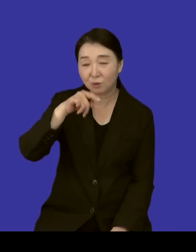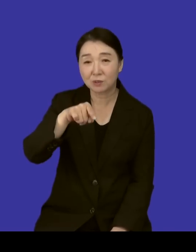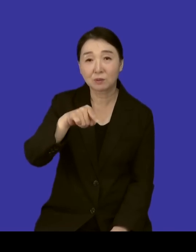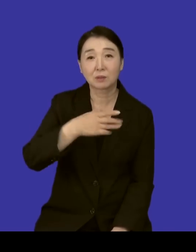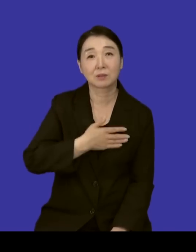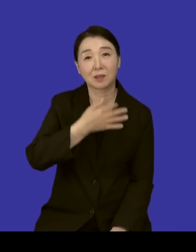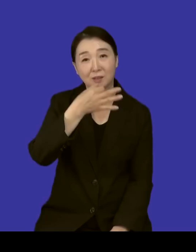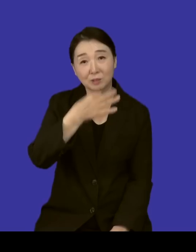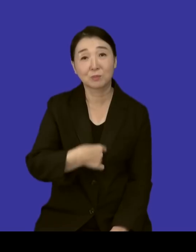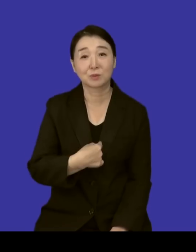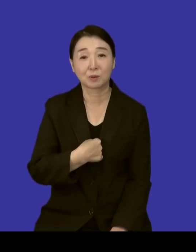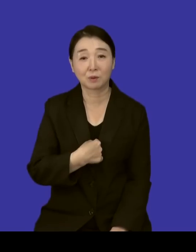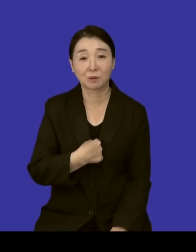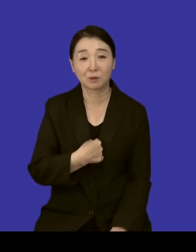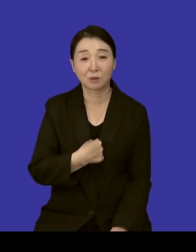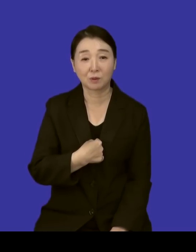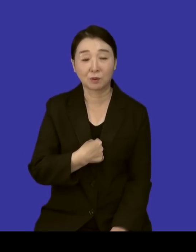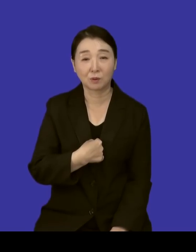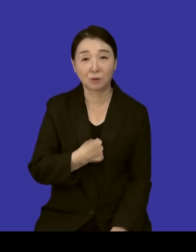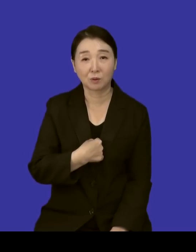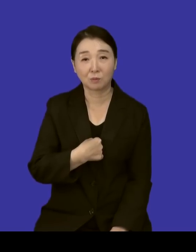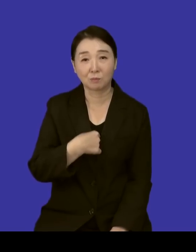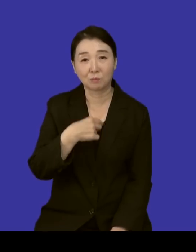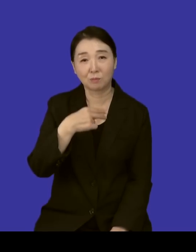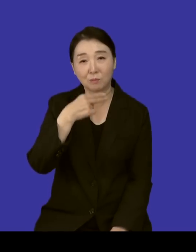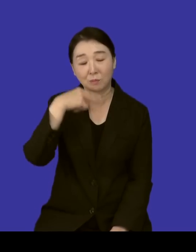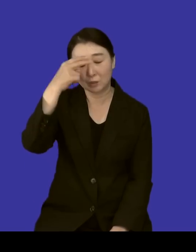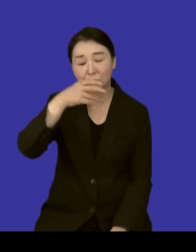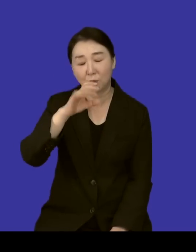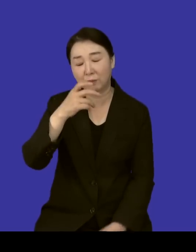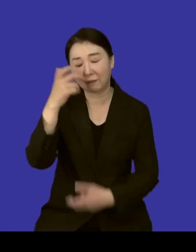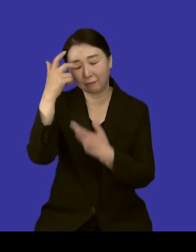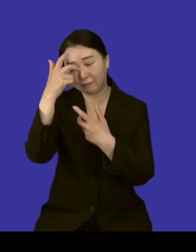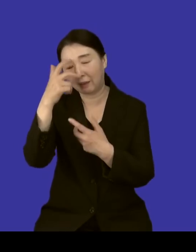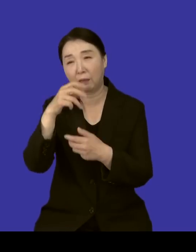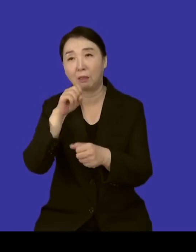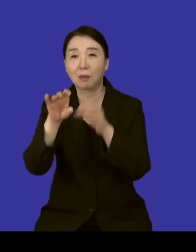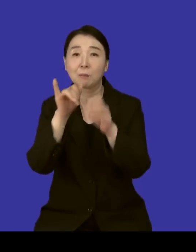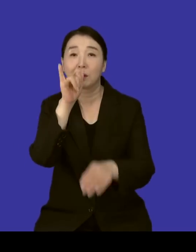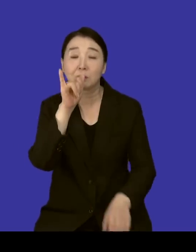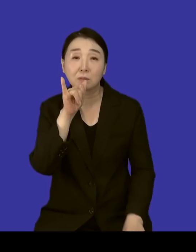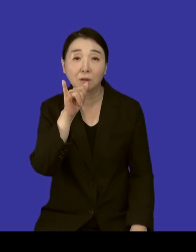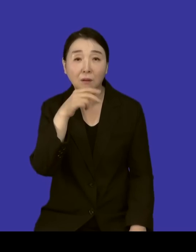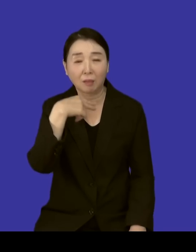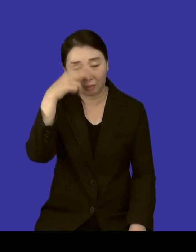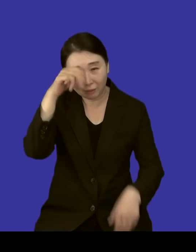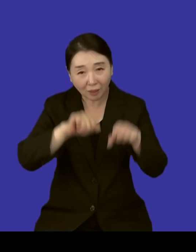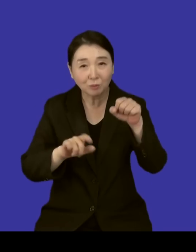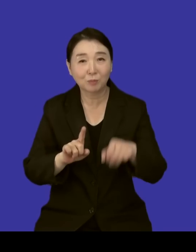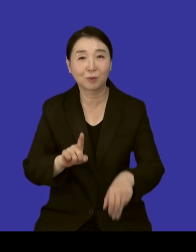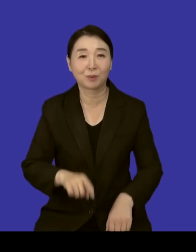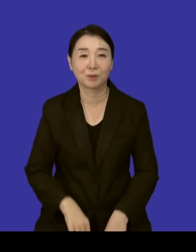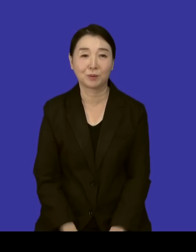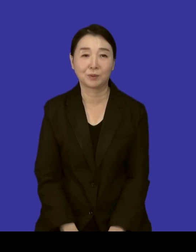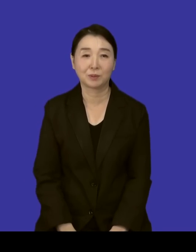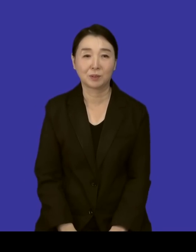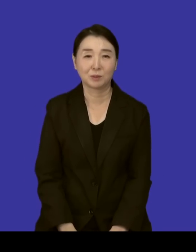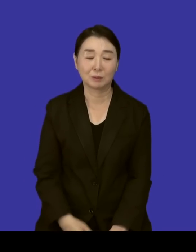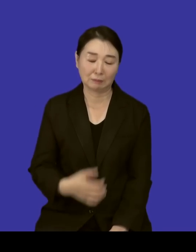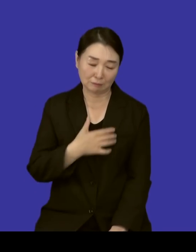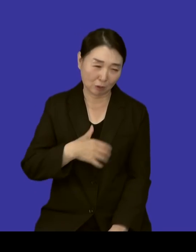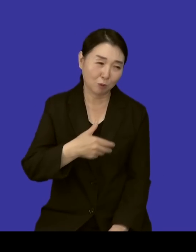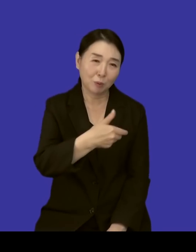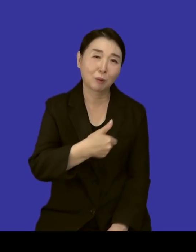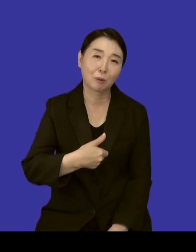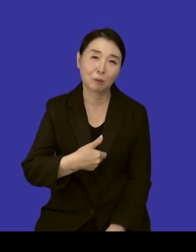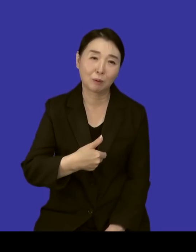너무 힘들었죠. 이거 또 주사도 게다가 또 주사도 있었고 무슨 이러니까. 주사예요? 술 주사. 주사는 어떤 주사? 그러니까 그냥 하여튼 괴롭히는 거죠.